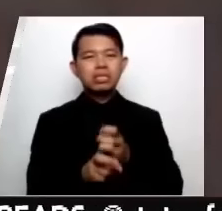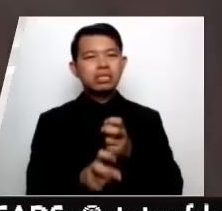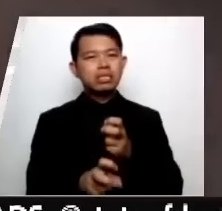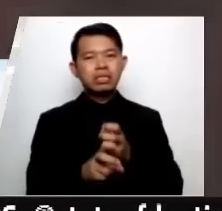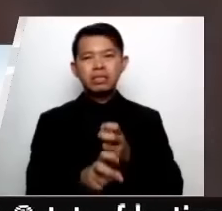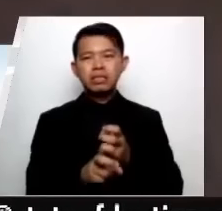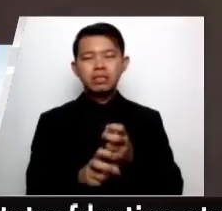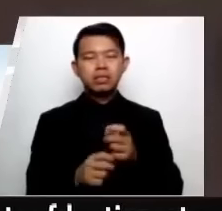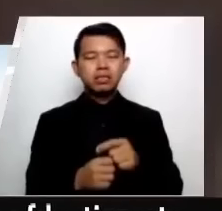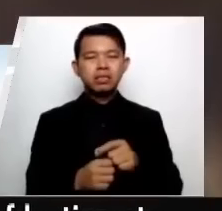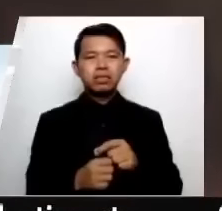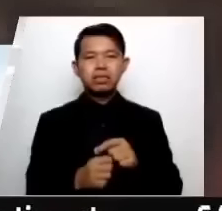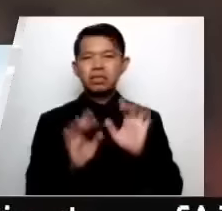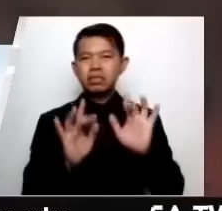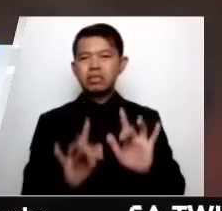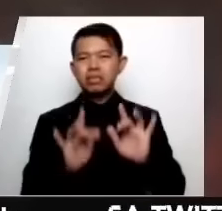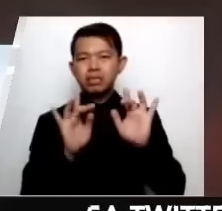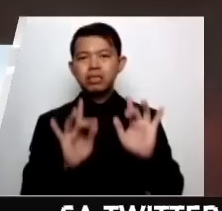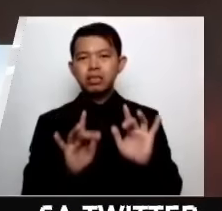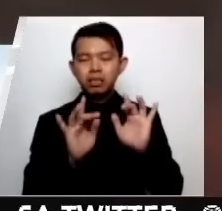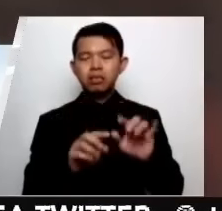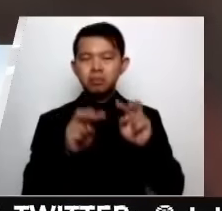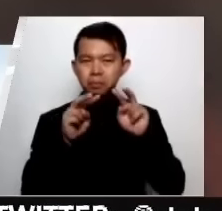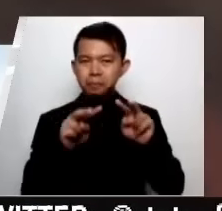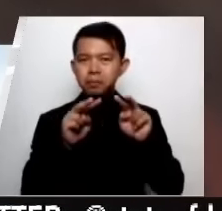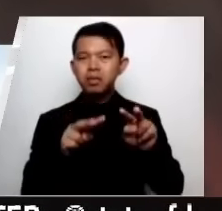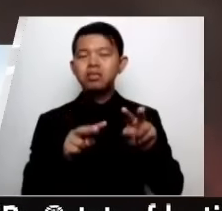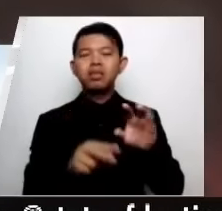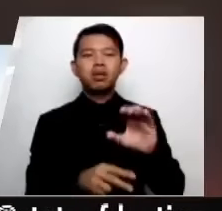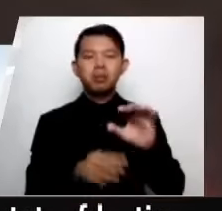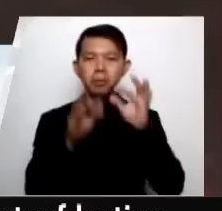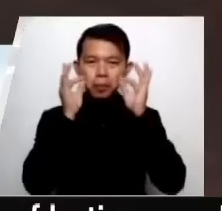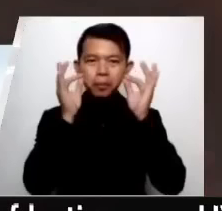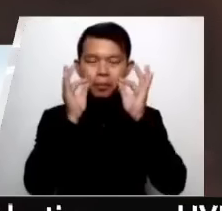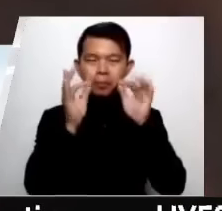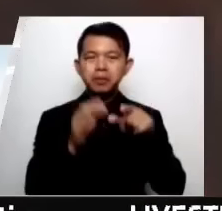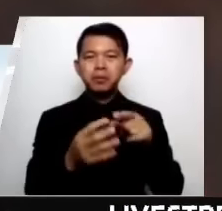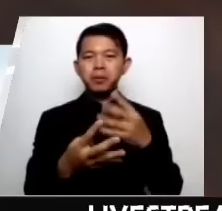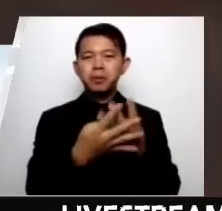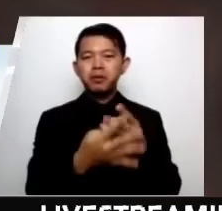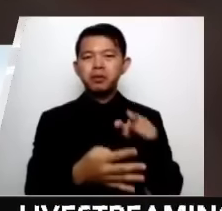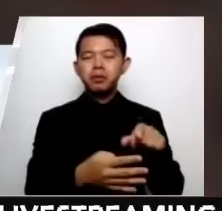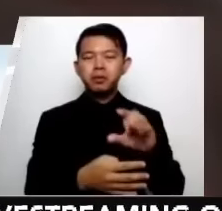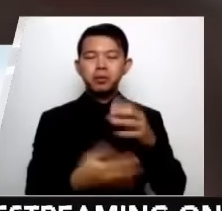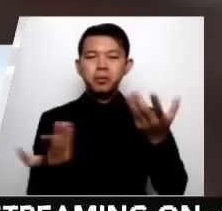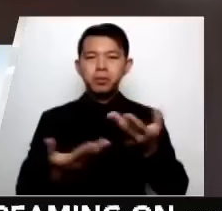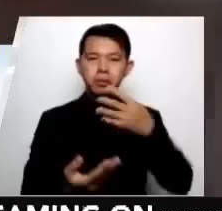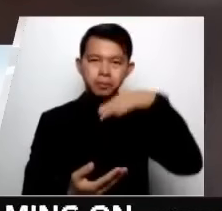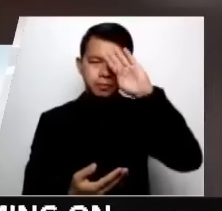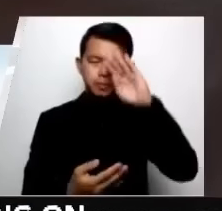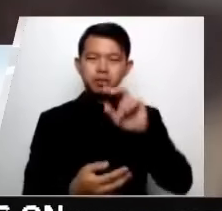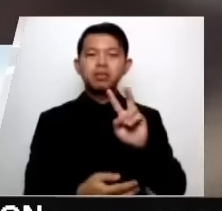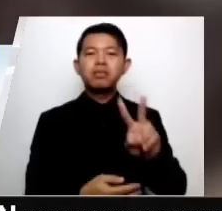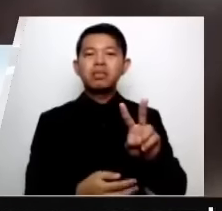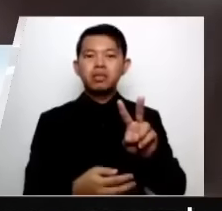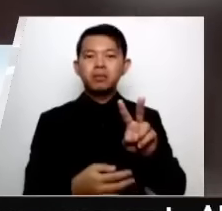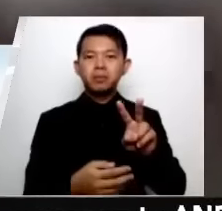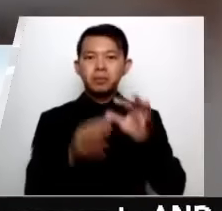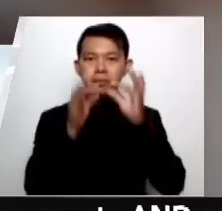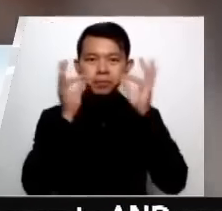Kari-mari-mari mang dinatnan ni Yvette Mayo sa cat pound ng barangay San Jose sa Dasmariñas, Cavite. Ang dalawang pusa, halos kalansay na